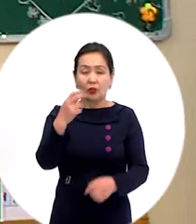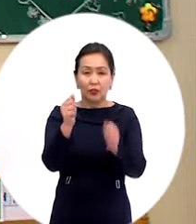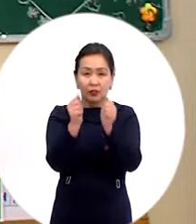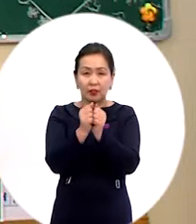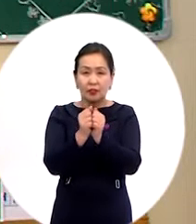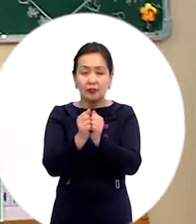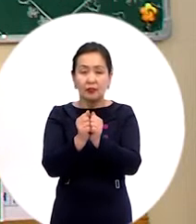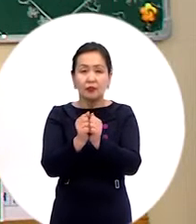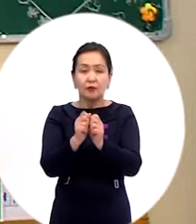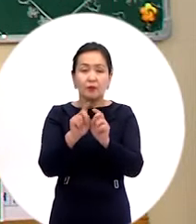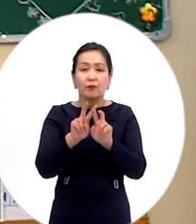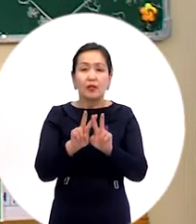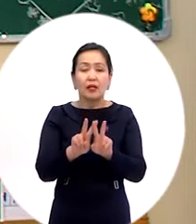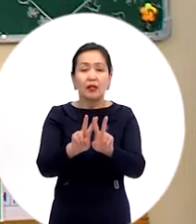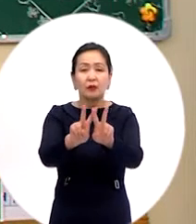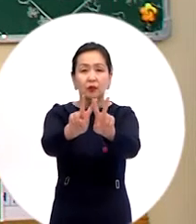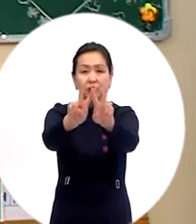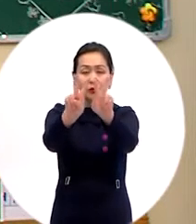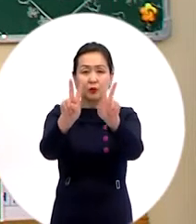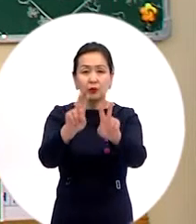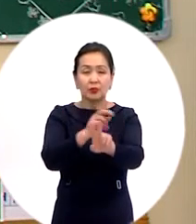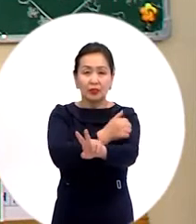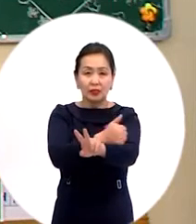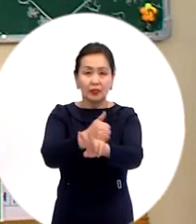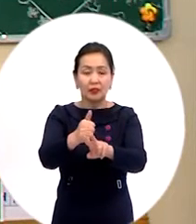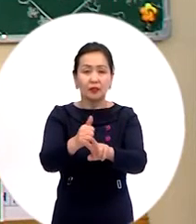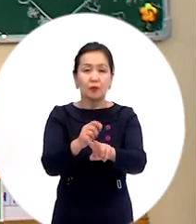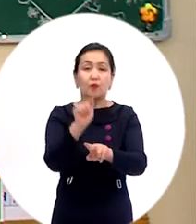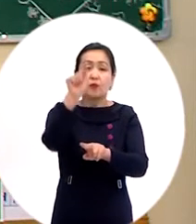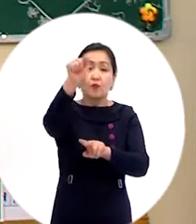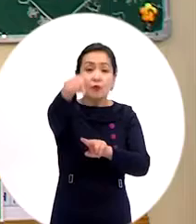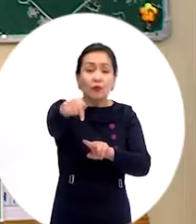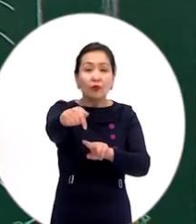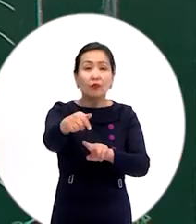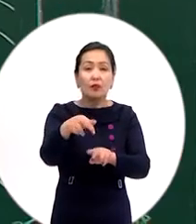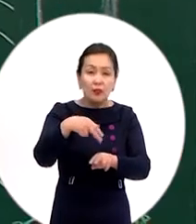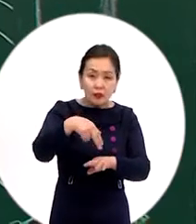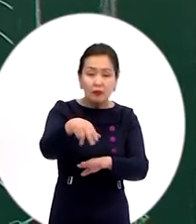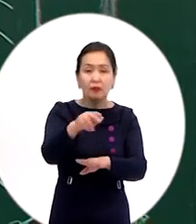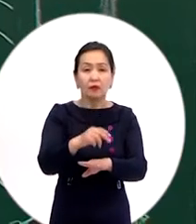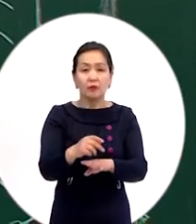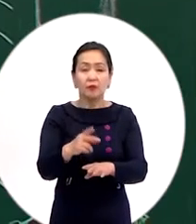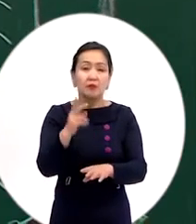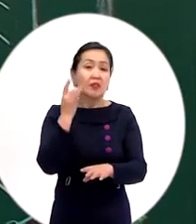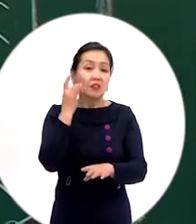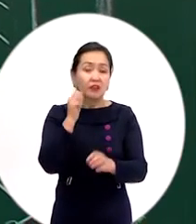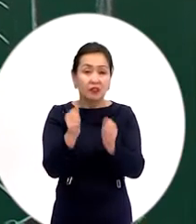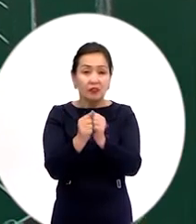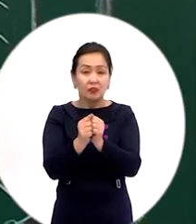хоёр найз маань цаашаа илээ үргэлжлүүлж урд зүг рүү явлаа. Гэтэл